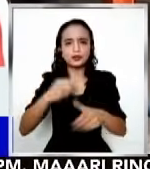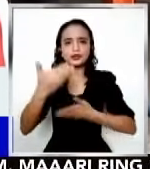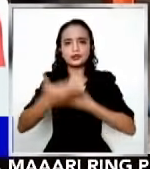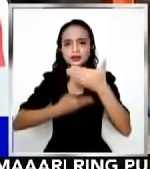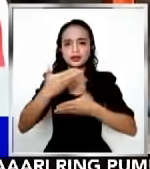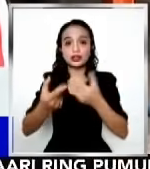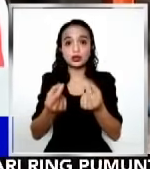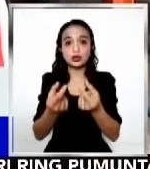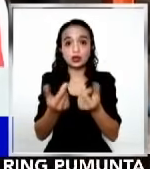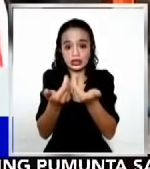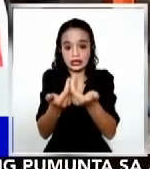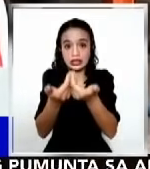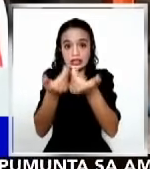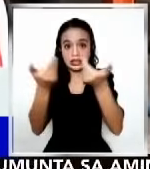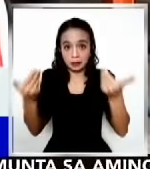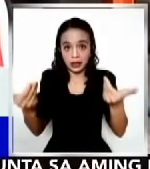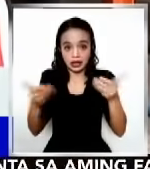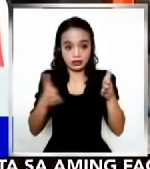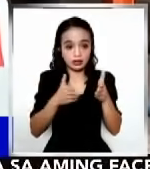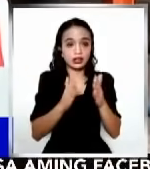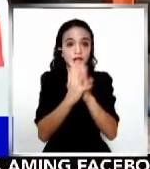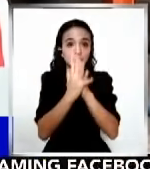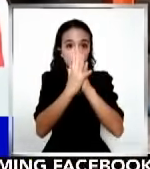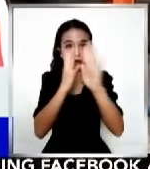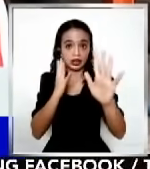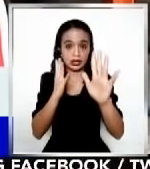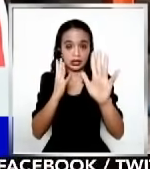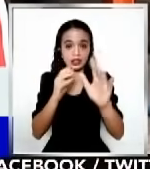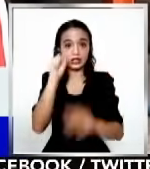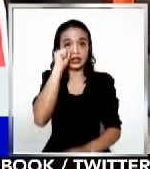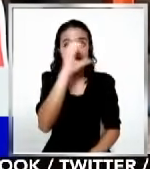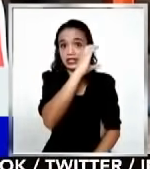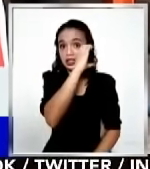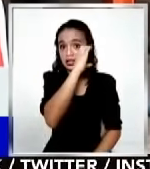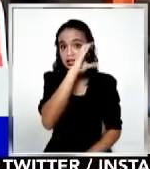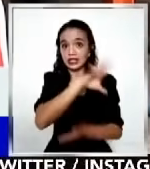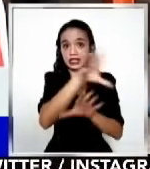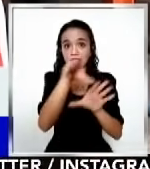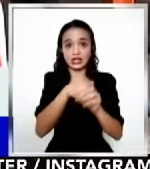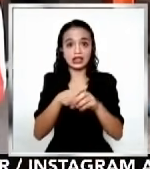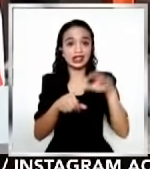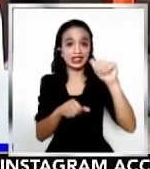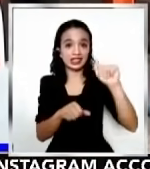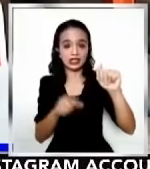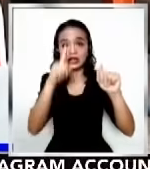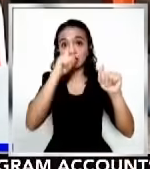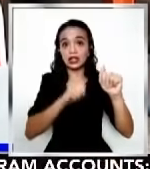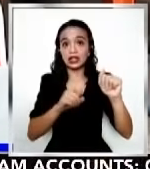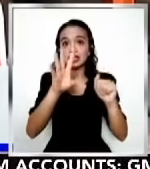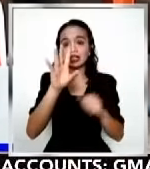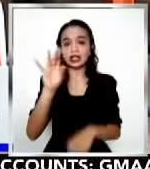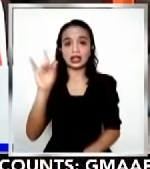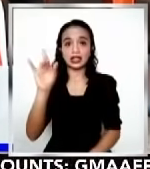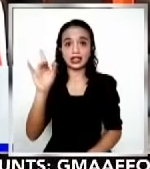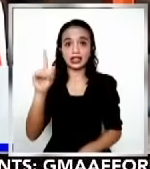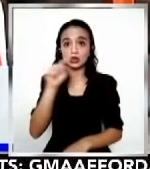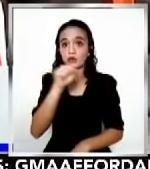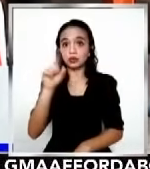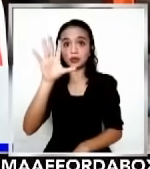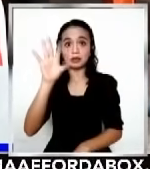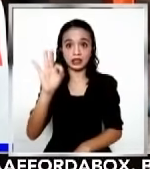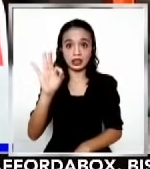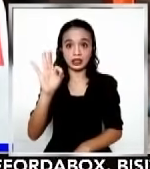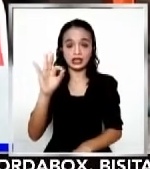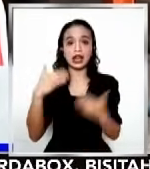ng mga senior citizen na nasa category A2 doon naman sa mga edad 18 hanggang 59 na may comorbidities